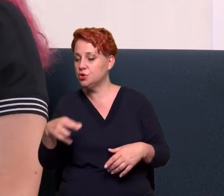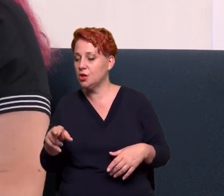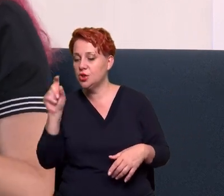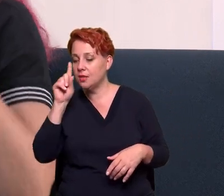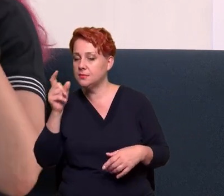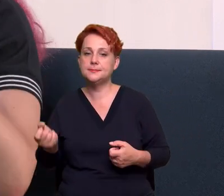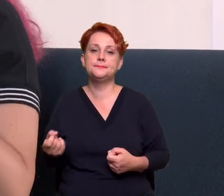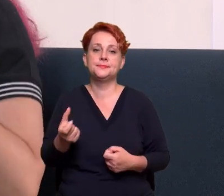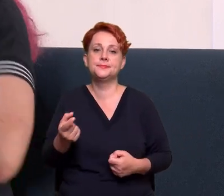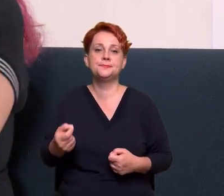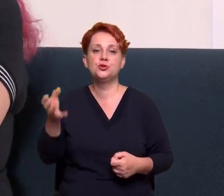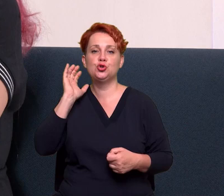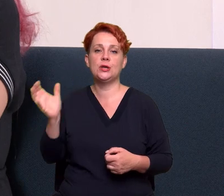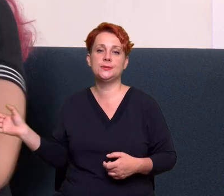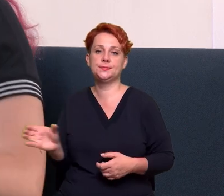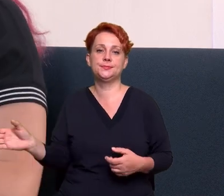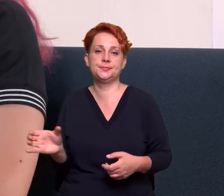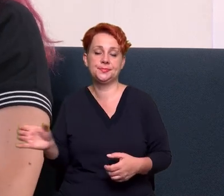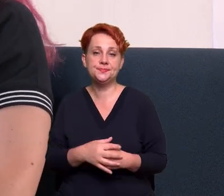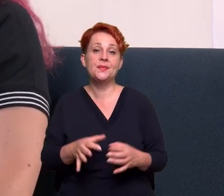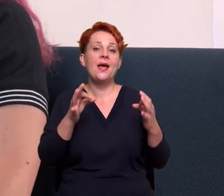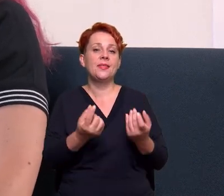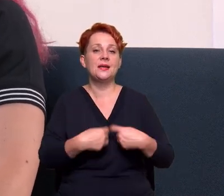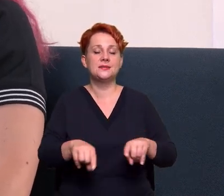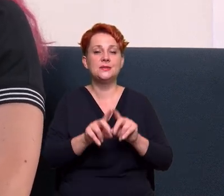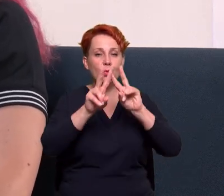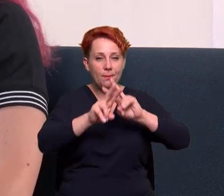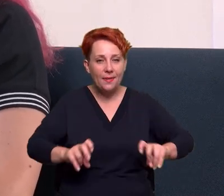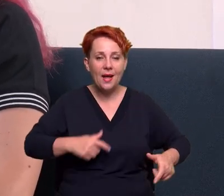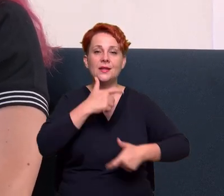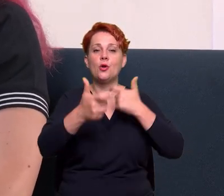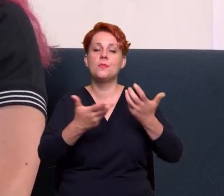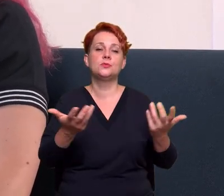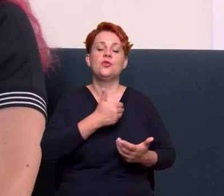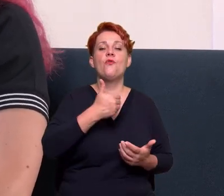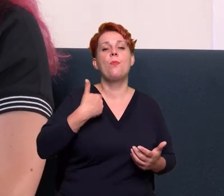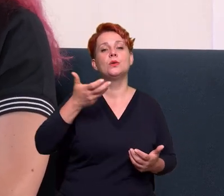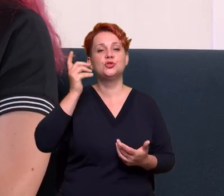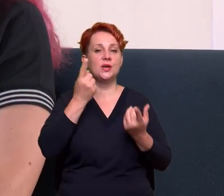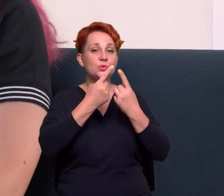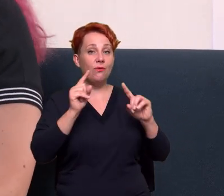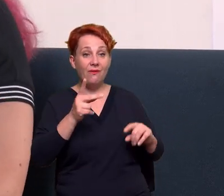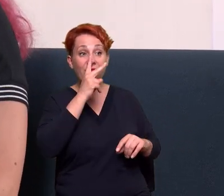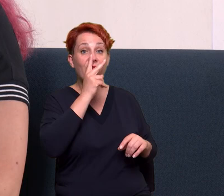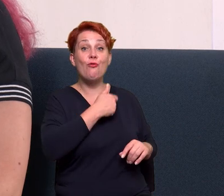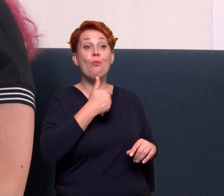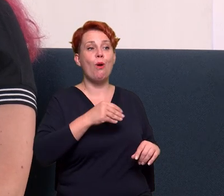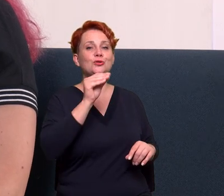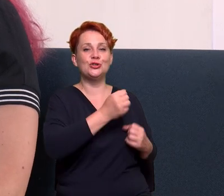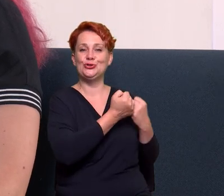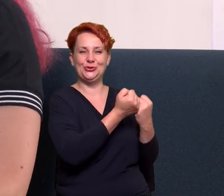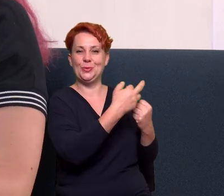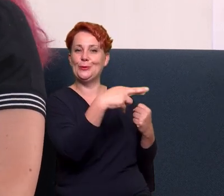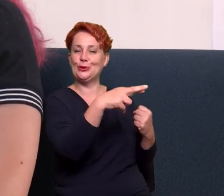prawda? Jeżeli tak jak teraz prowadzimy razem z zespołem badania etnograficzne w Polsce, w Czechach i na Słowacji, w Polsce cały czas możemy znaleźć ludzi, którzy mają te niemieckie